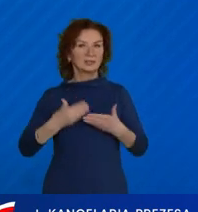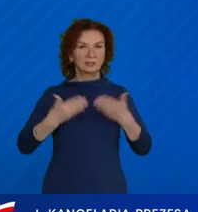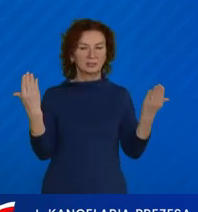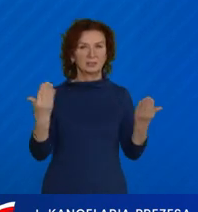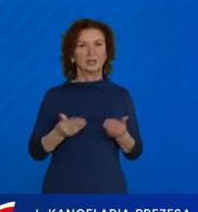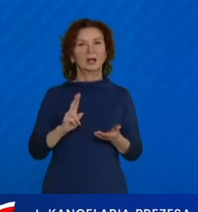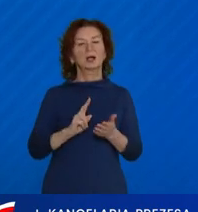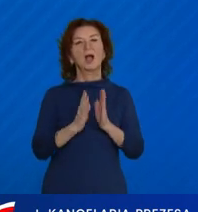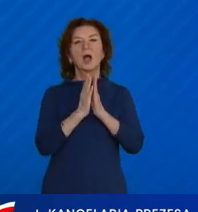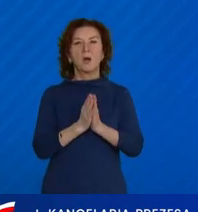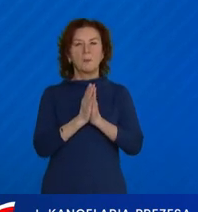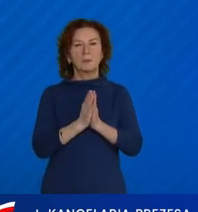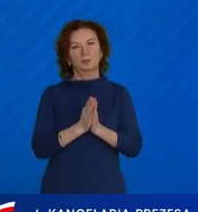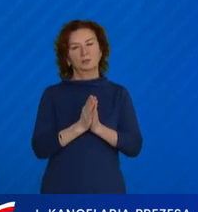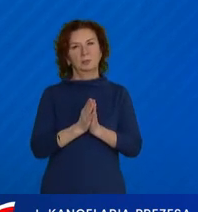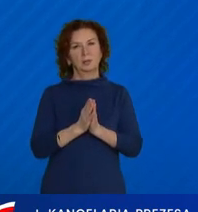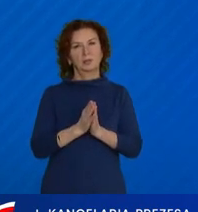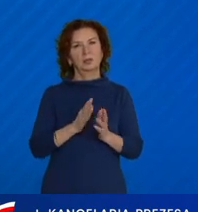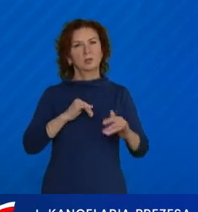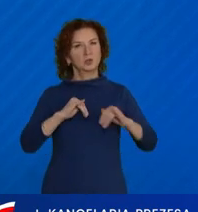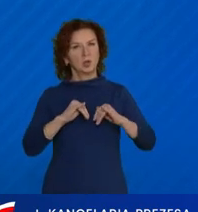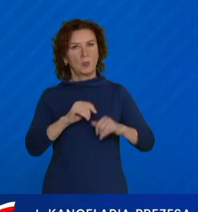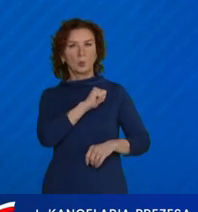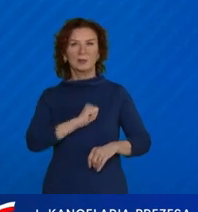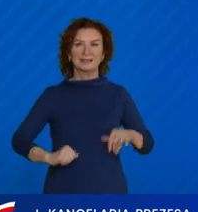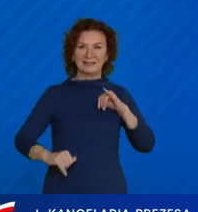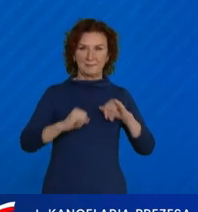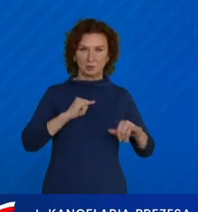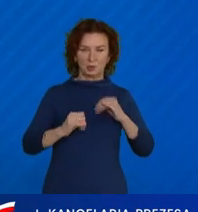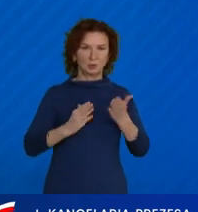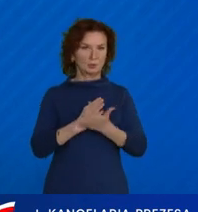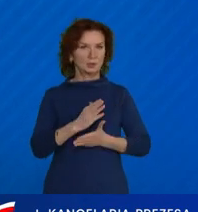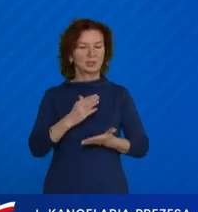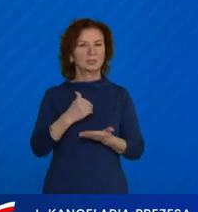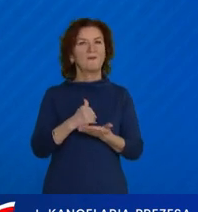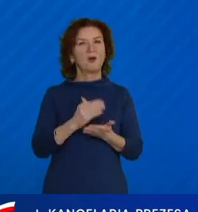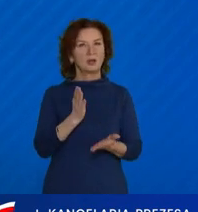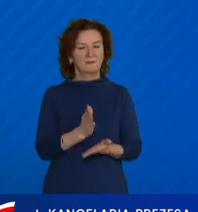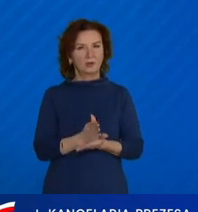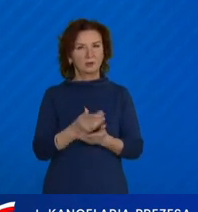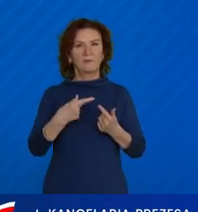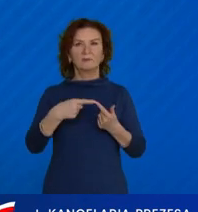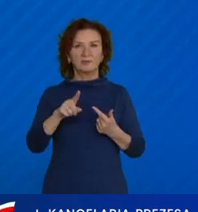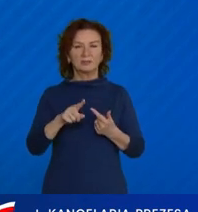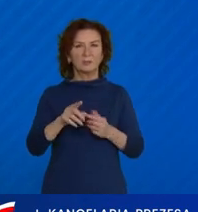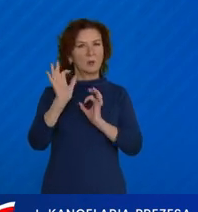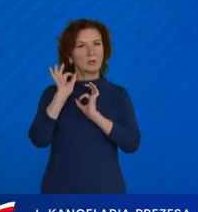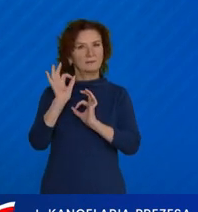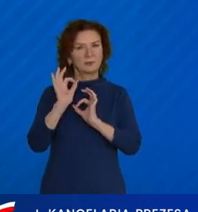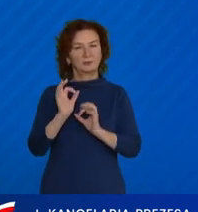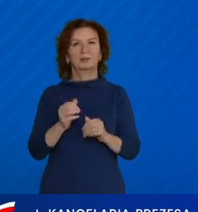prośbę rządu samorządy za pośrednictwem wojewodów przesłały informacje o możliwości